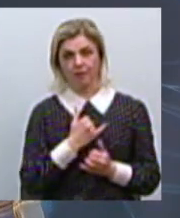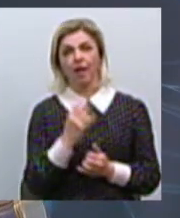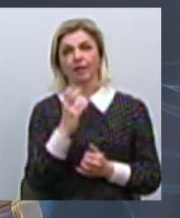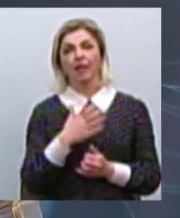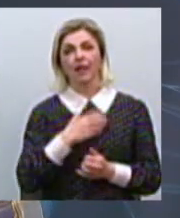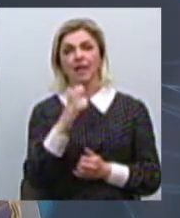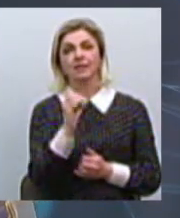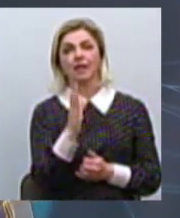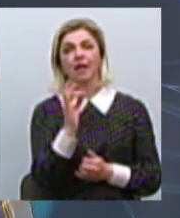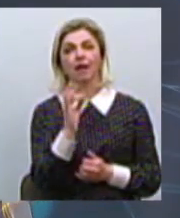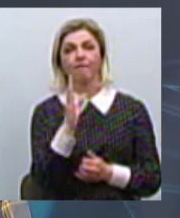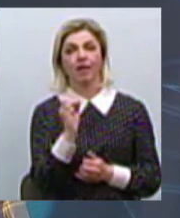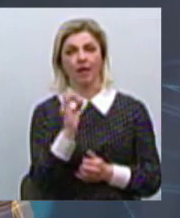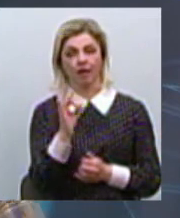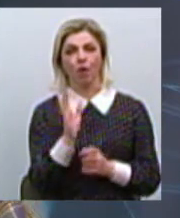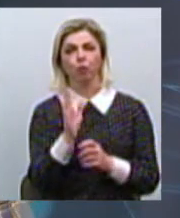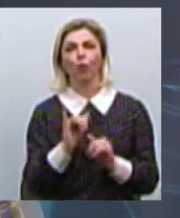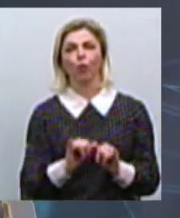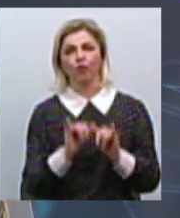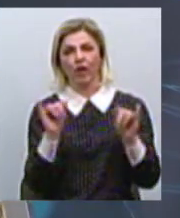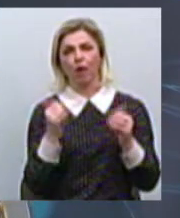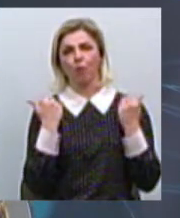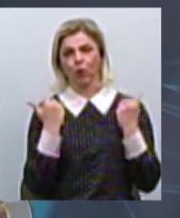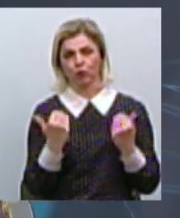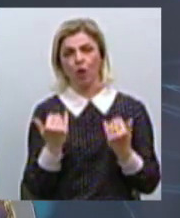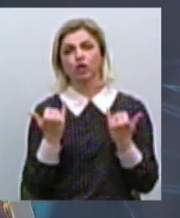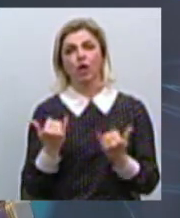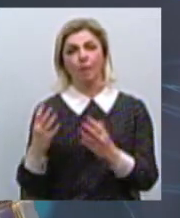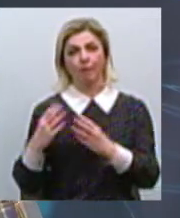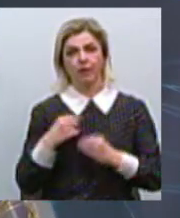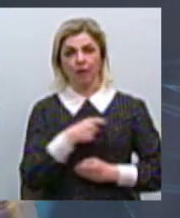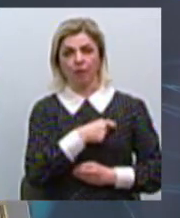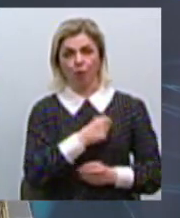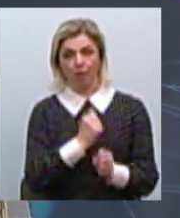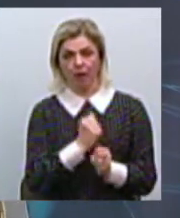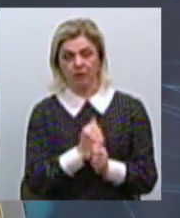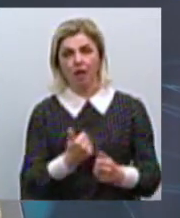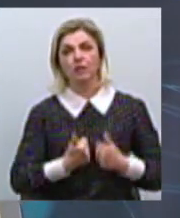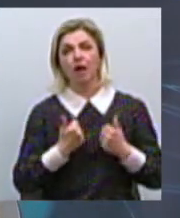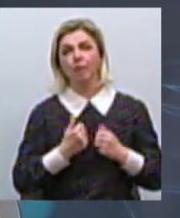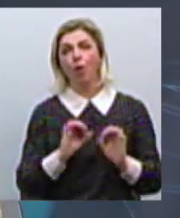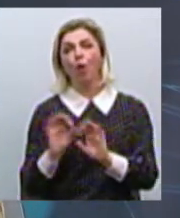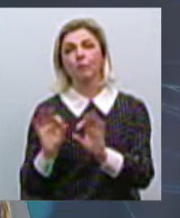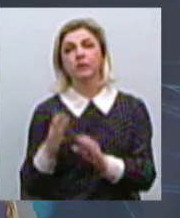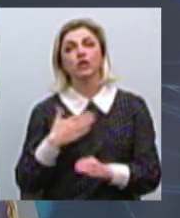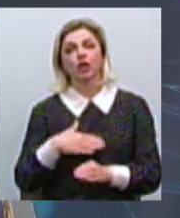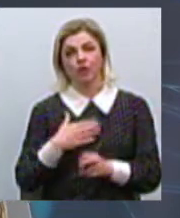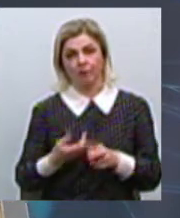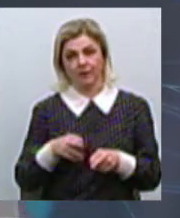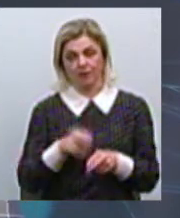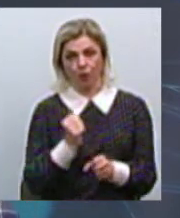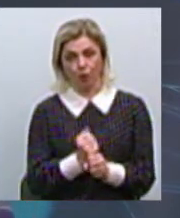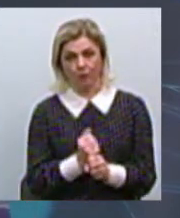хочемо збільшувати потужності серверні, там з депутатами нашими працюємо, намагаємось їм пояснити, чому це робиться. А ця